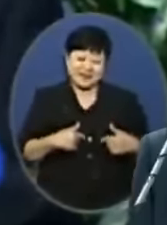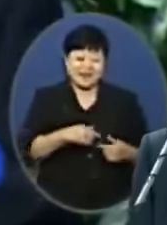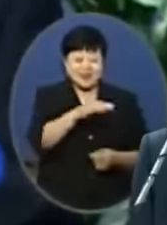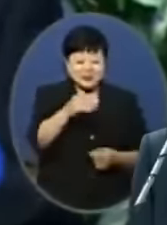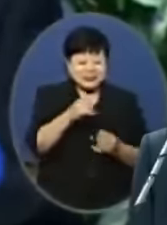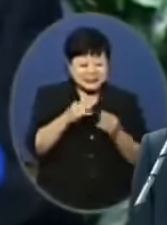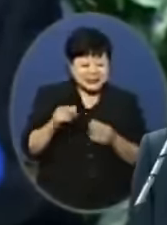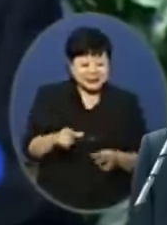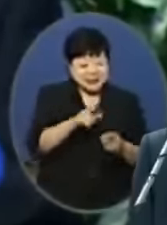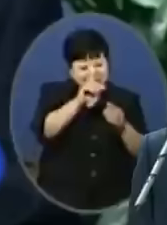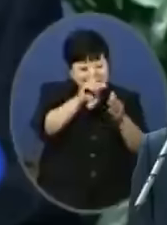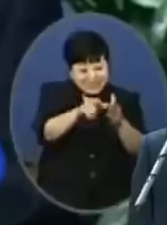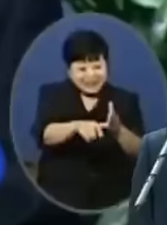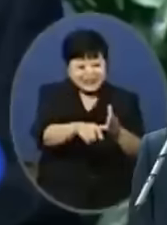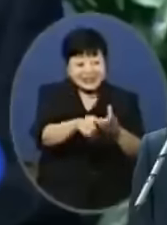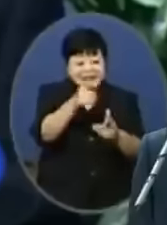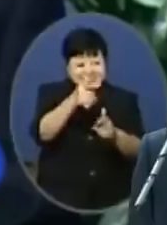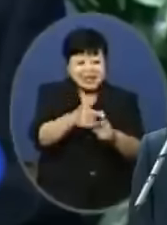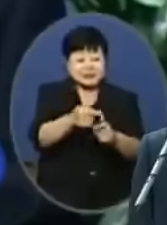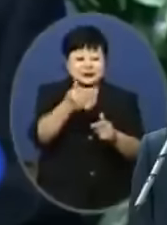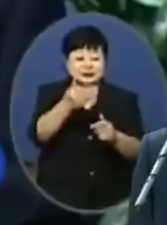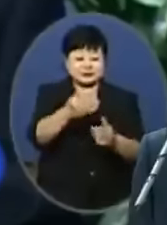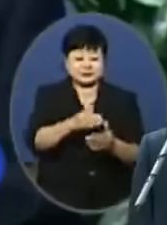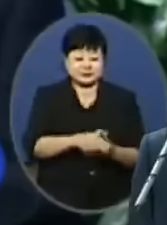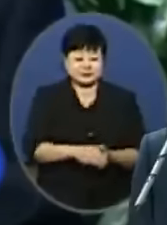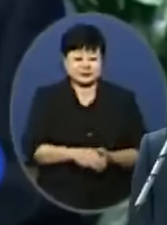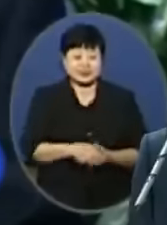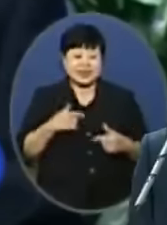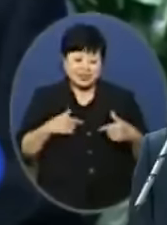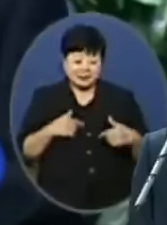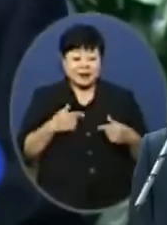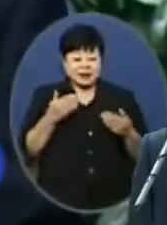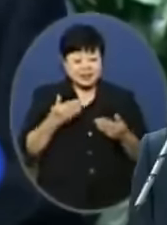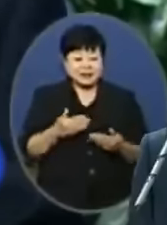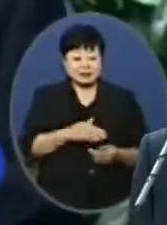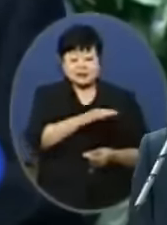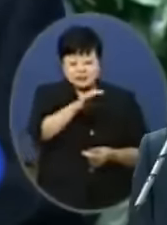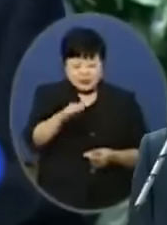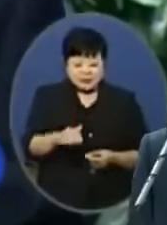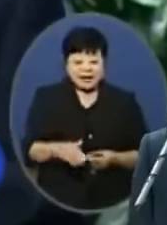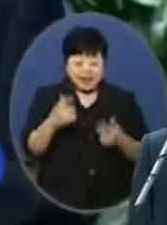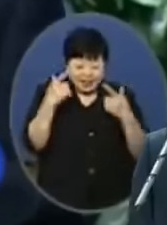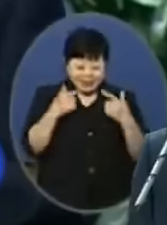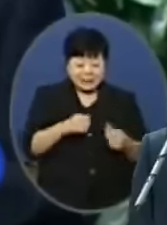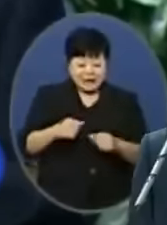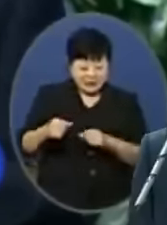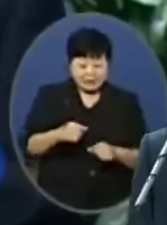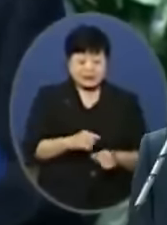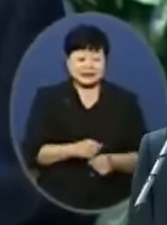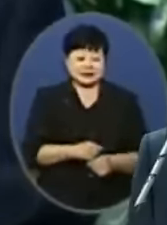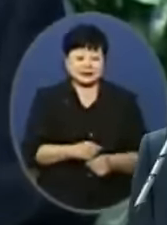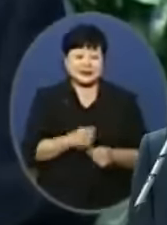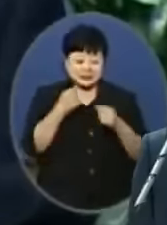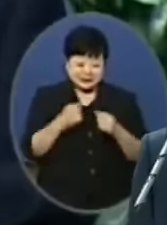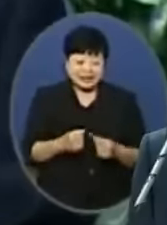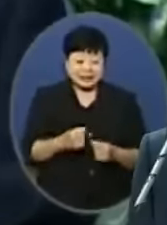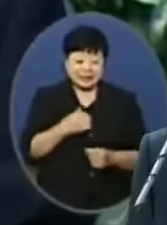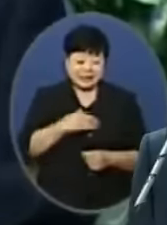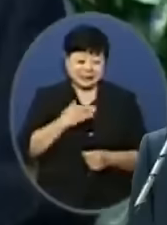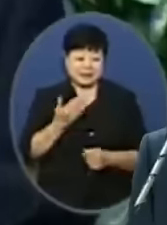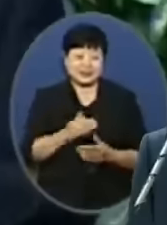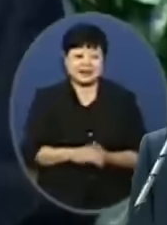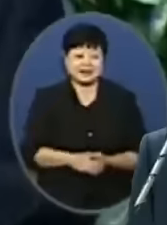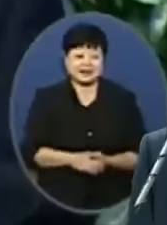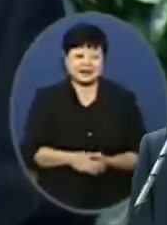우리 인생을 살면서 예수님 기뻐하시는 일을 우리가 늘 행하면서 살아보아야 되는